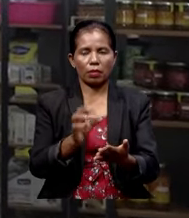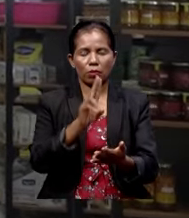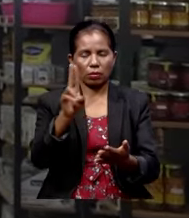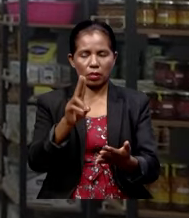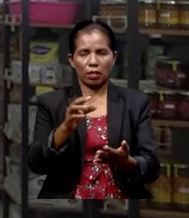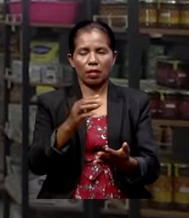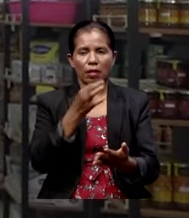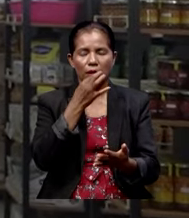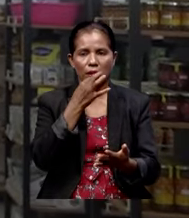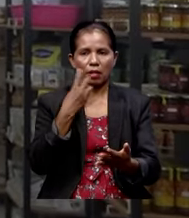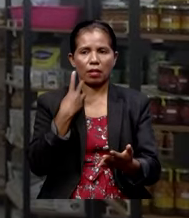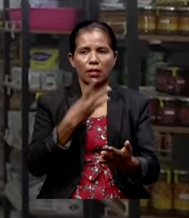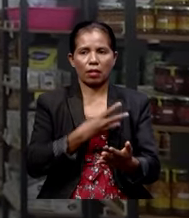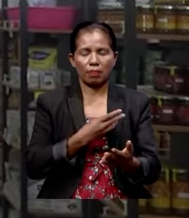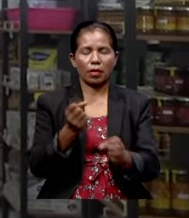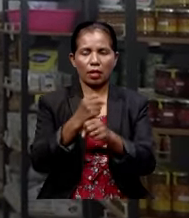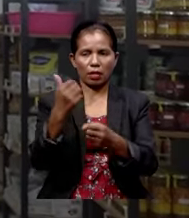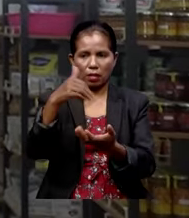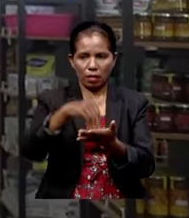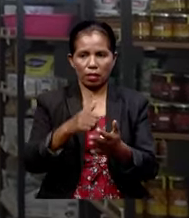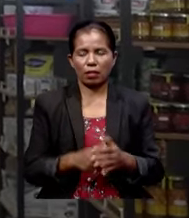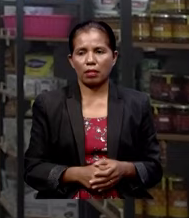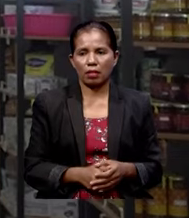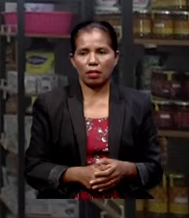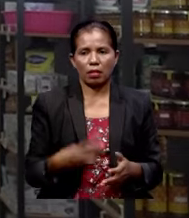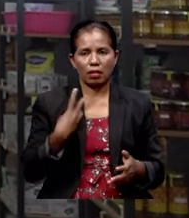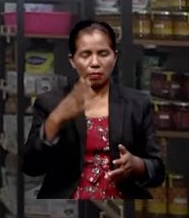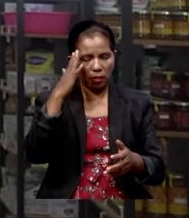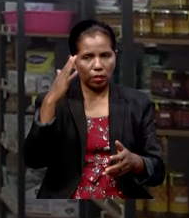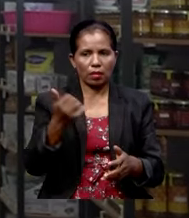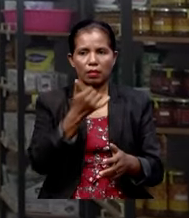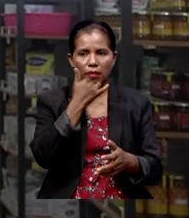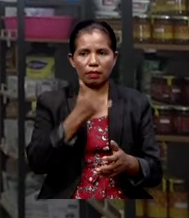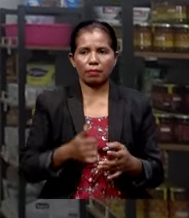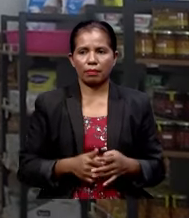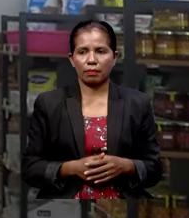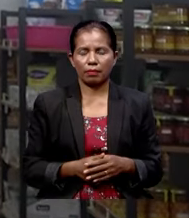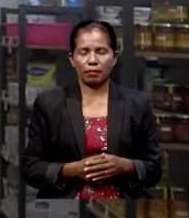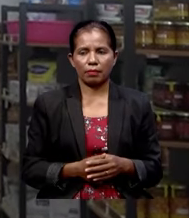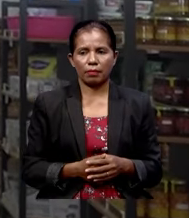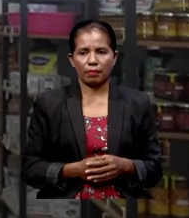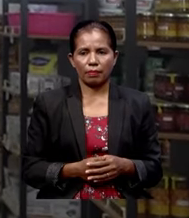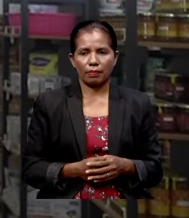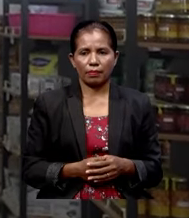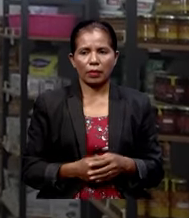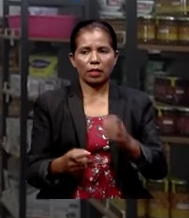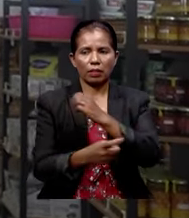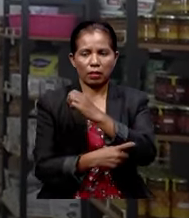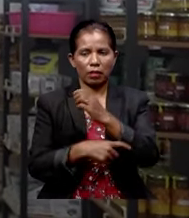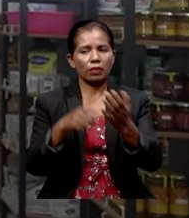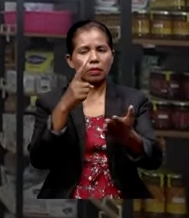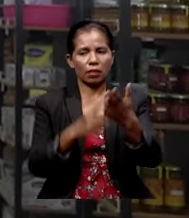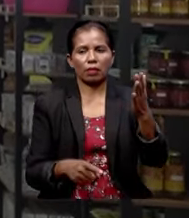konsumi ida be sesani dah kami repack ne. Jadi kami sin kami attenden katak ne salah. Ah, jadi ada sensaun saya dema harus